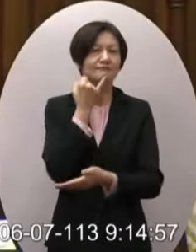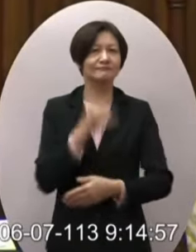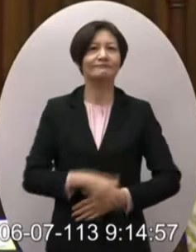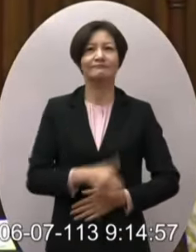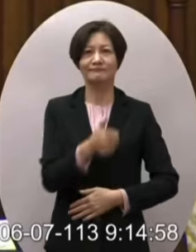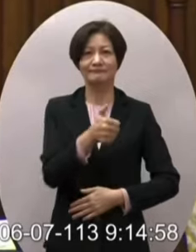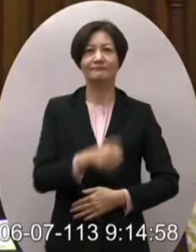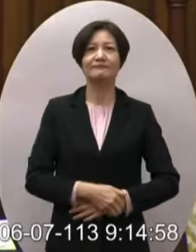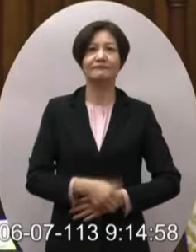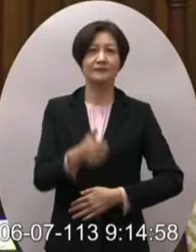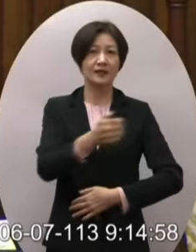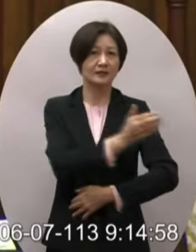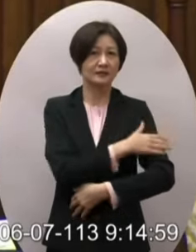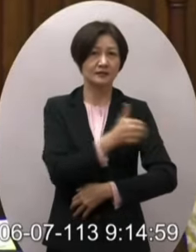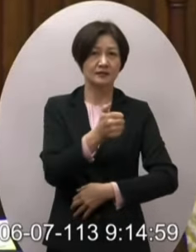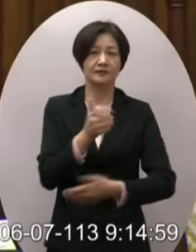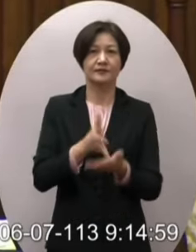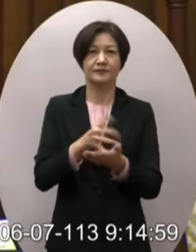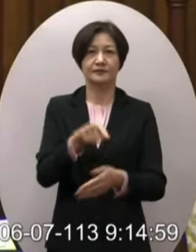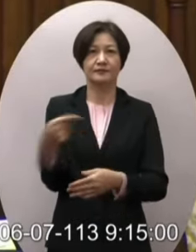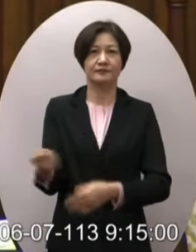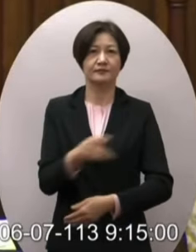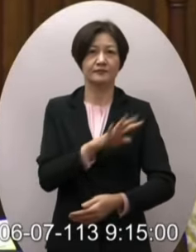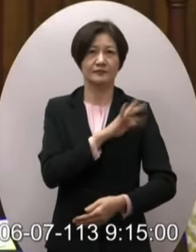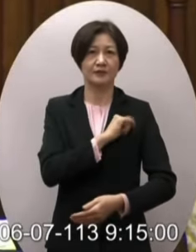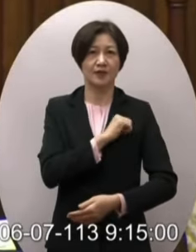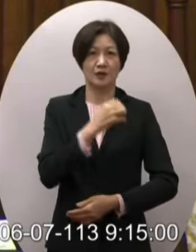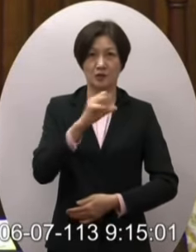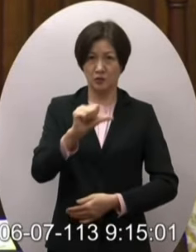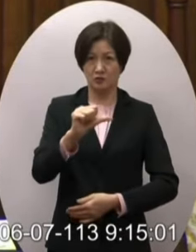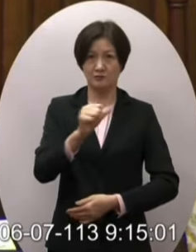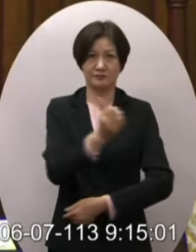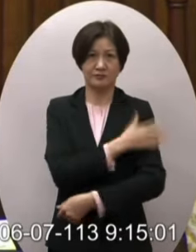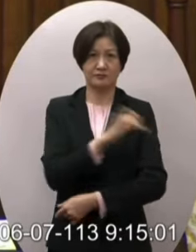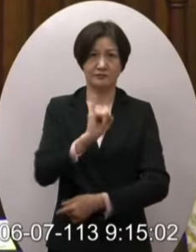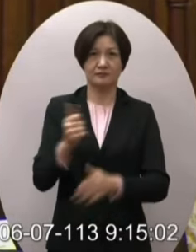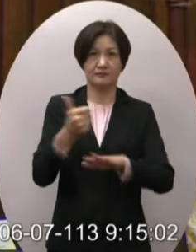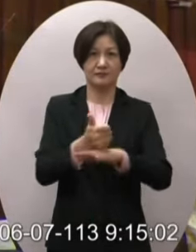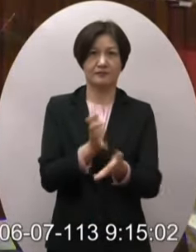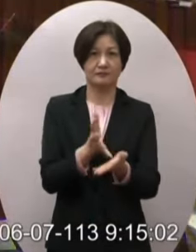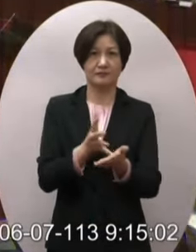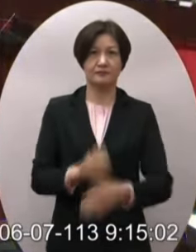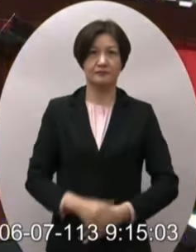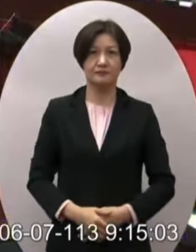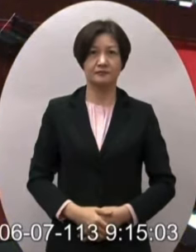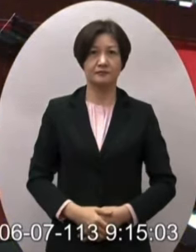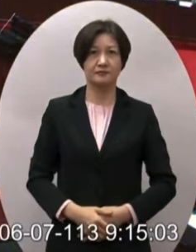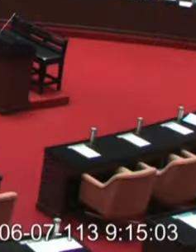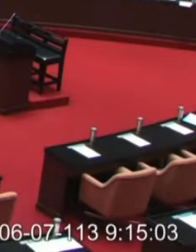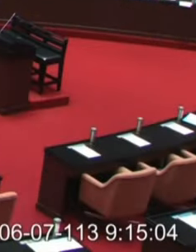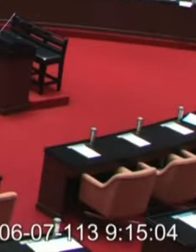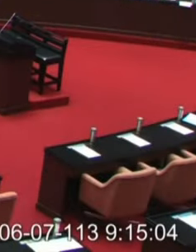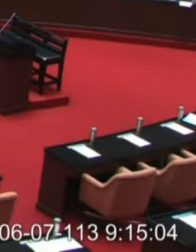谢谢陈冠廷委员的发言，接下来请登记第五号陈金威委员发言。